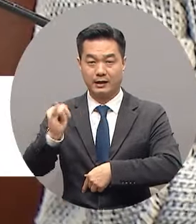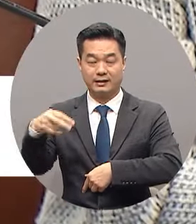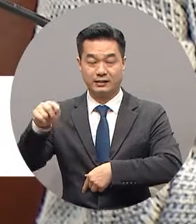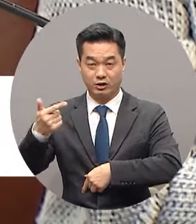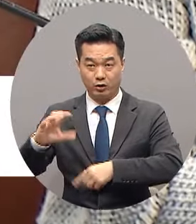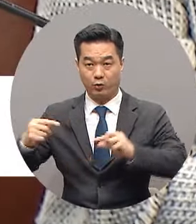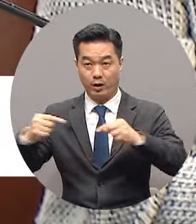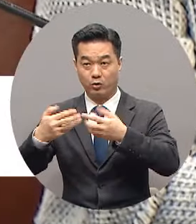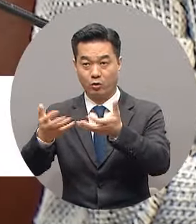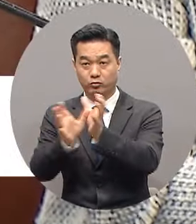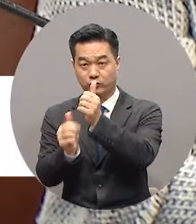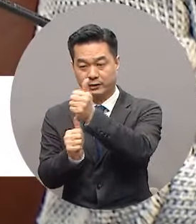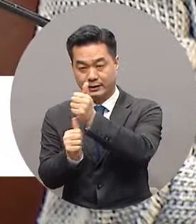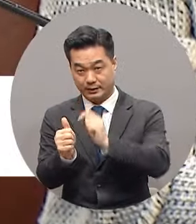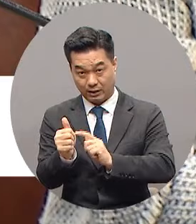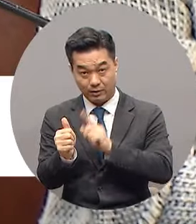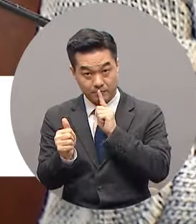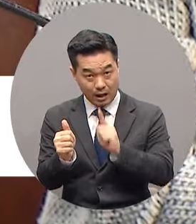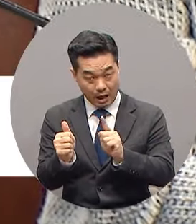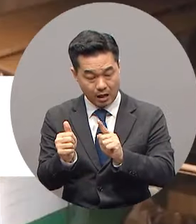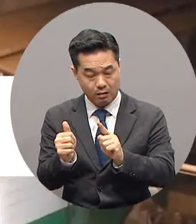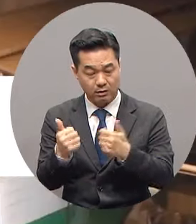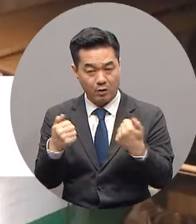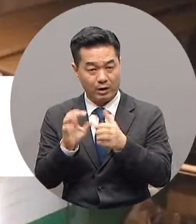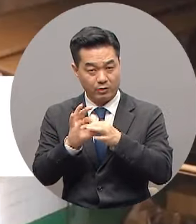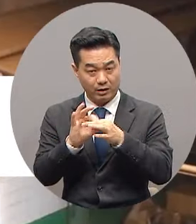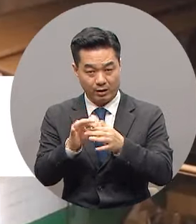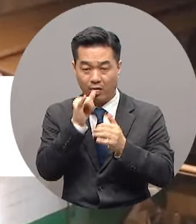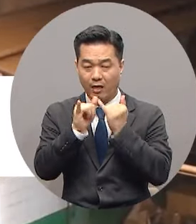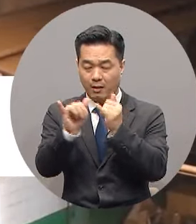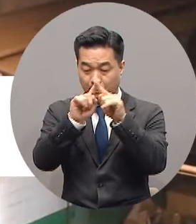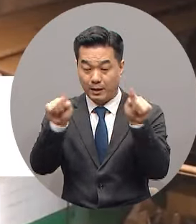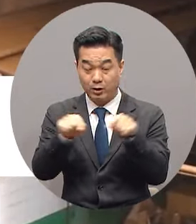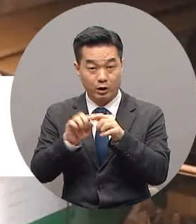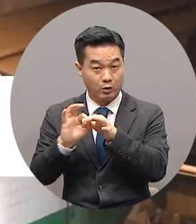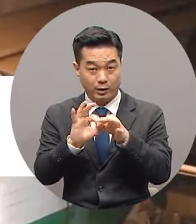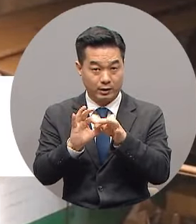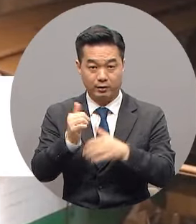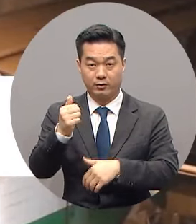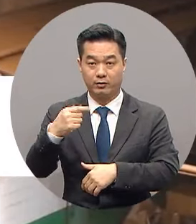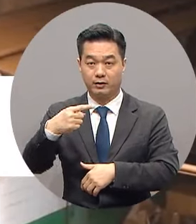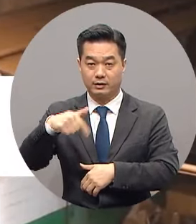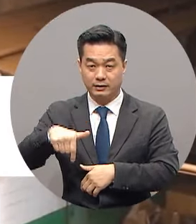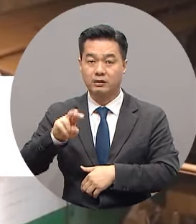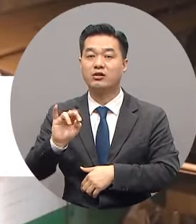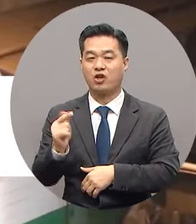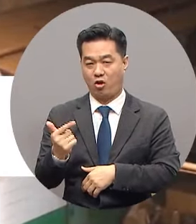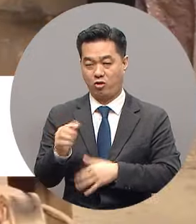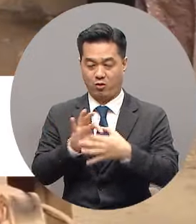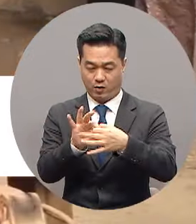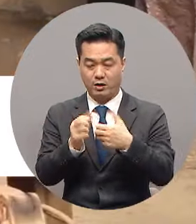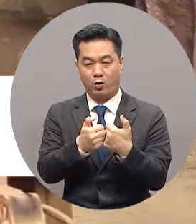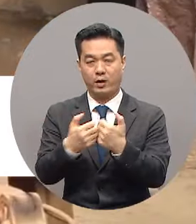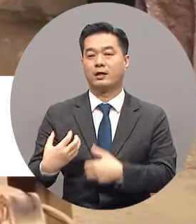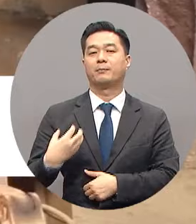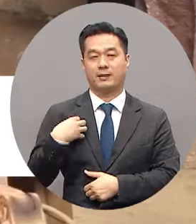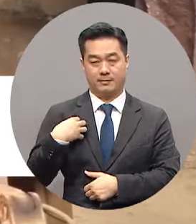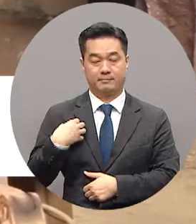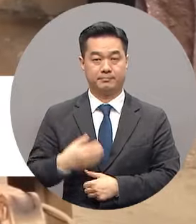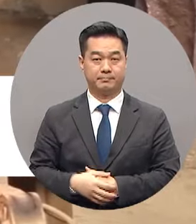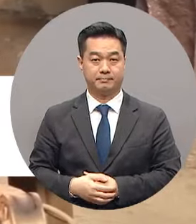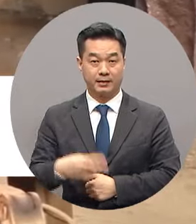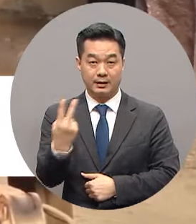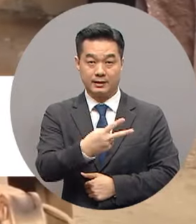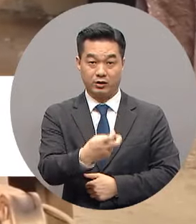2차관은 이번 회의와 연계해 배터리 음극재 핵심 원료인 흑연 공급망 회의를 주지할 예정입니다